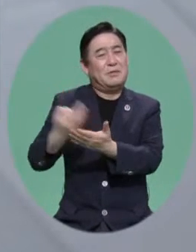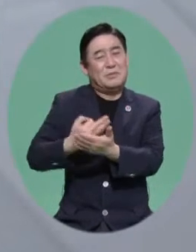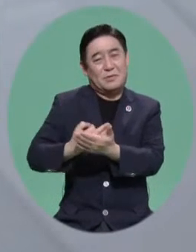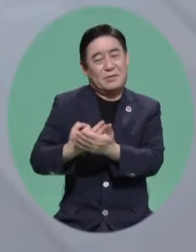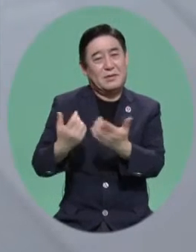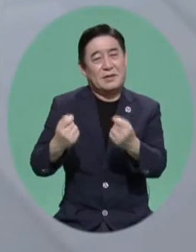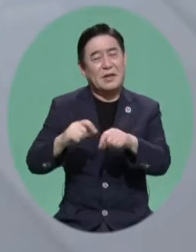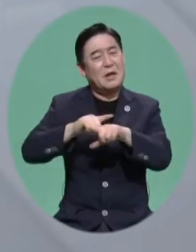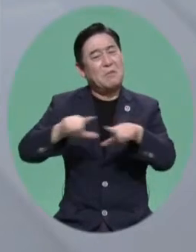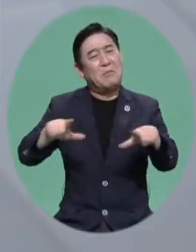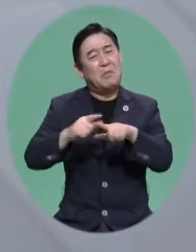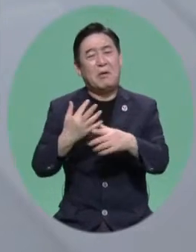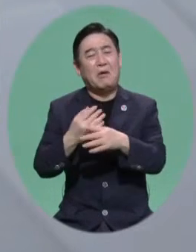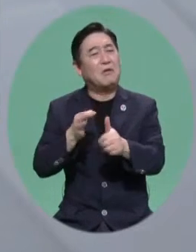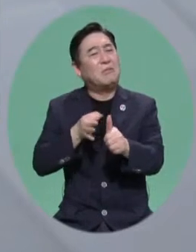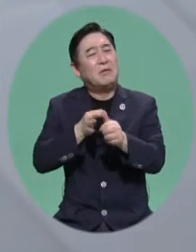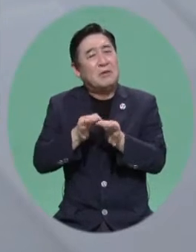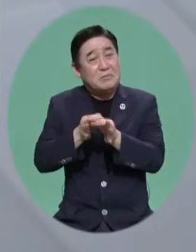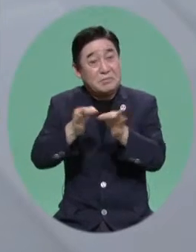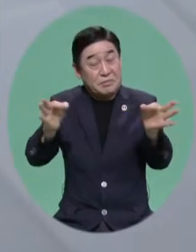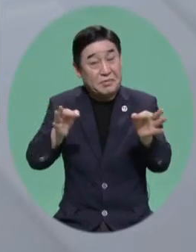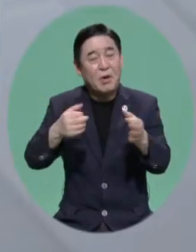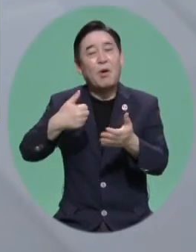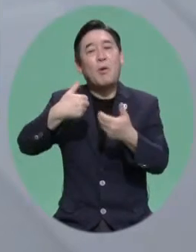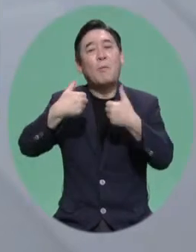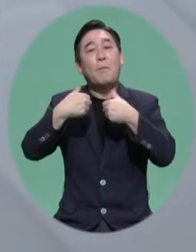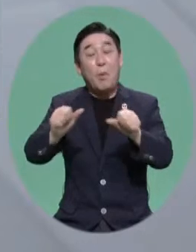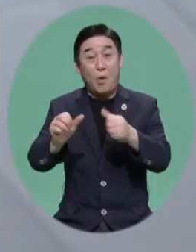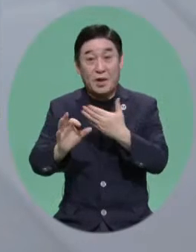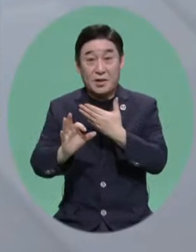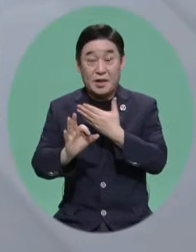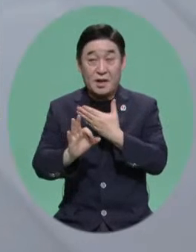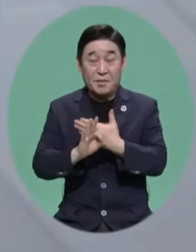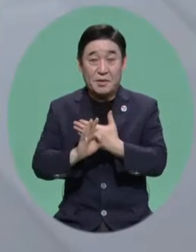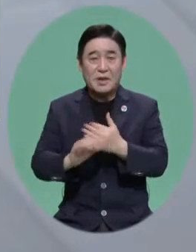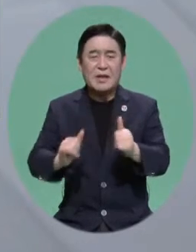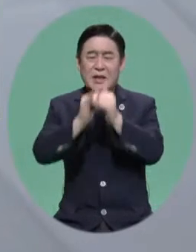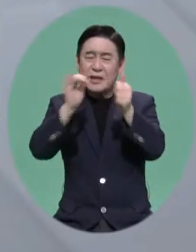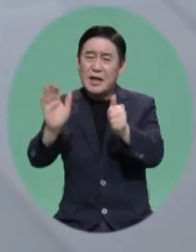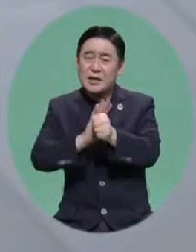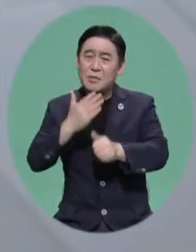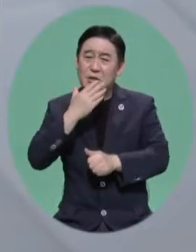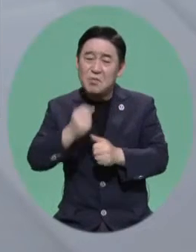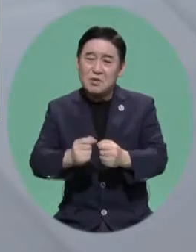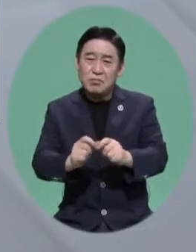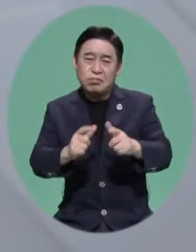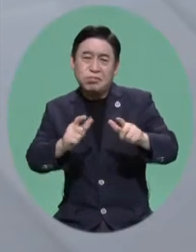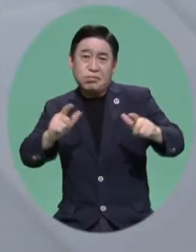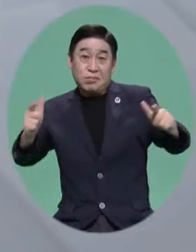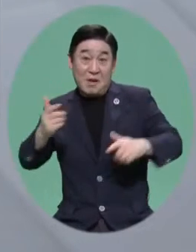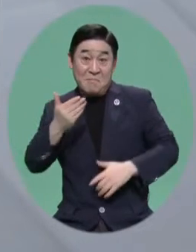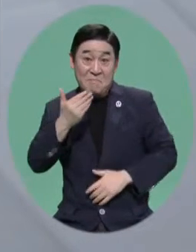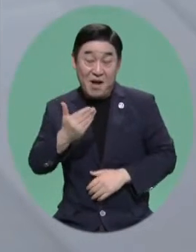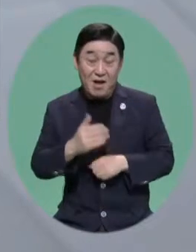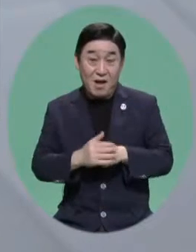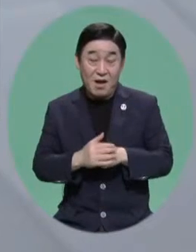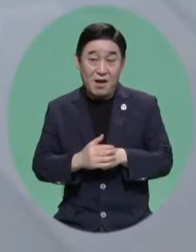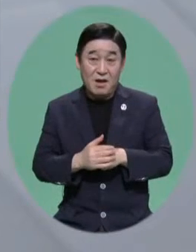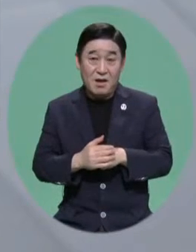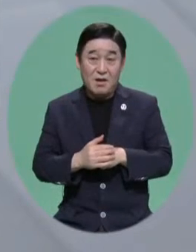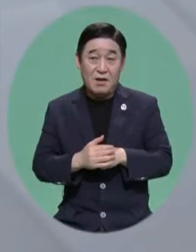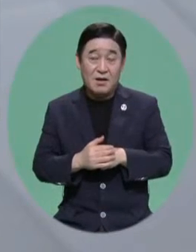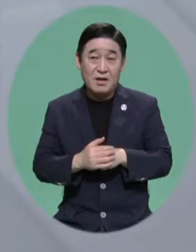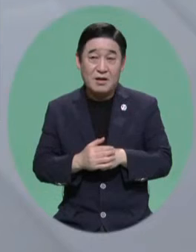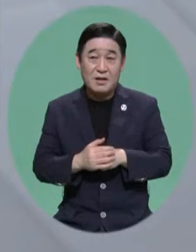같은 이런 보편적인 황금 복지를 포기한다면 이런 사회 수업일수 복지를 얼마든지 늘리고 이거 자체가